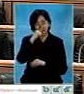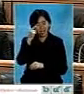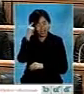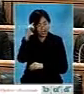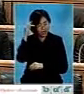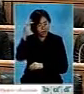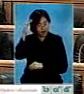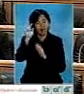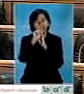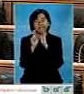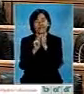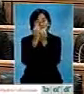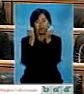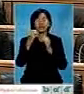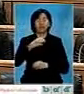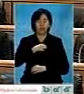ได้รัฐธรรมนูญ